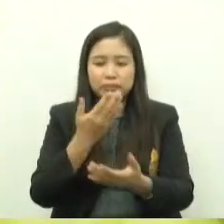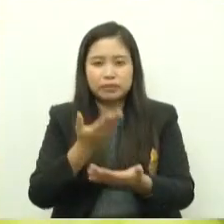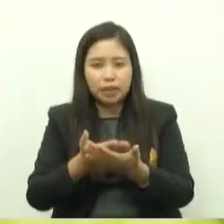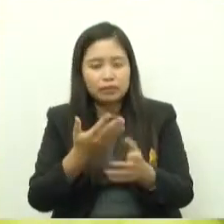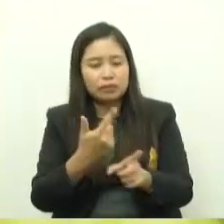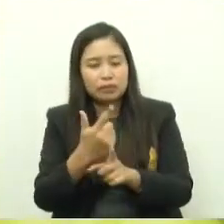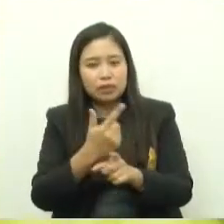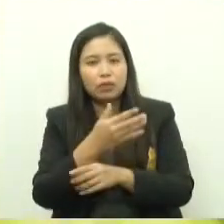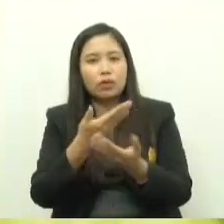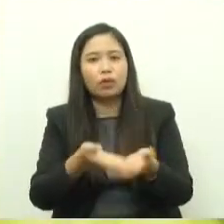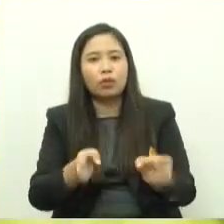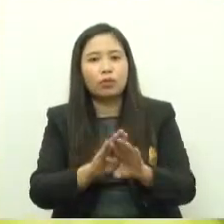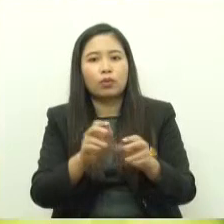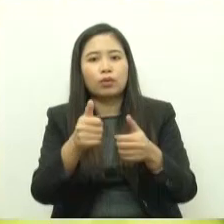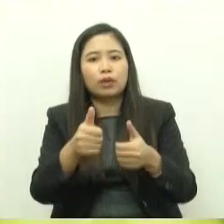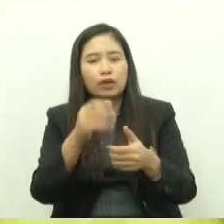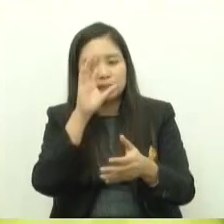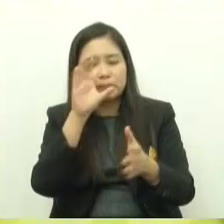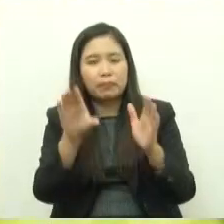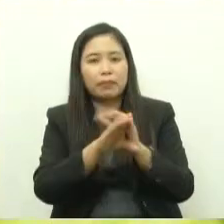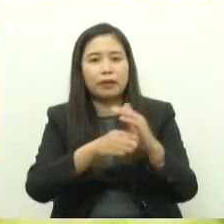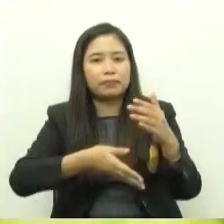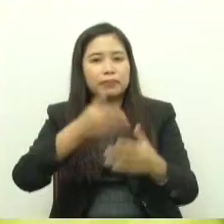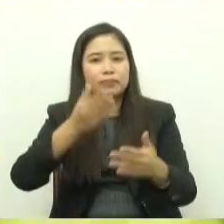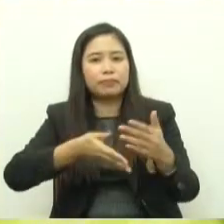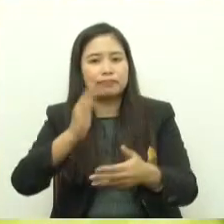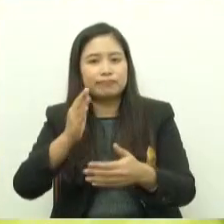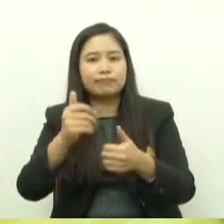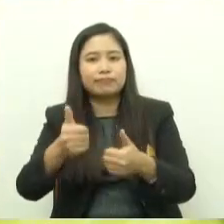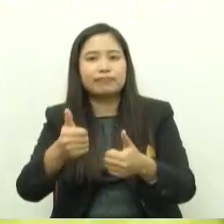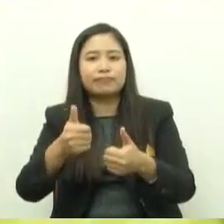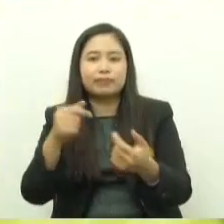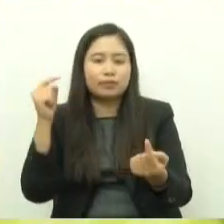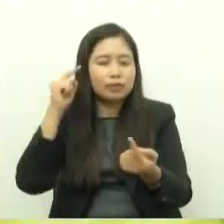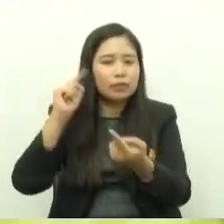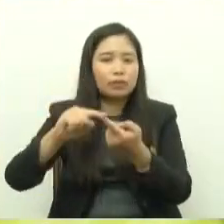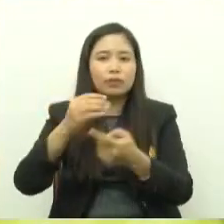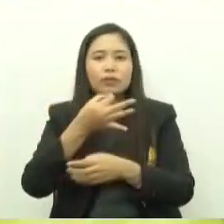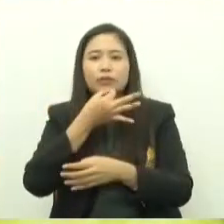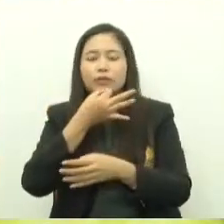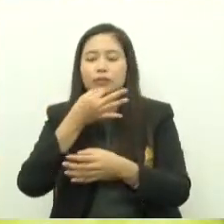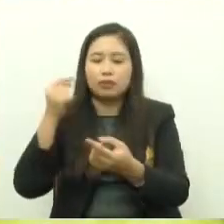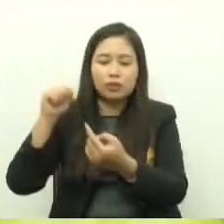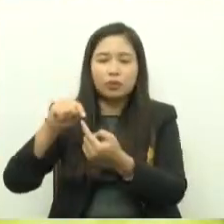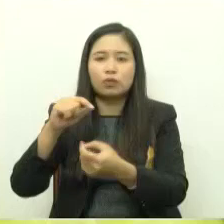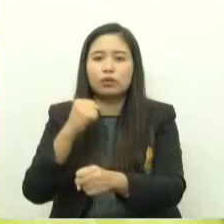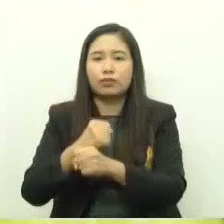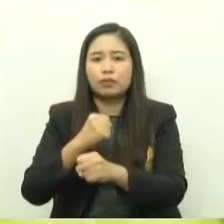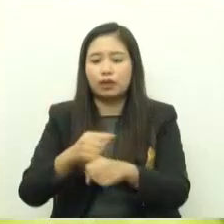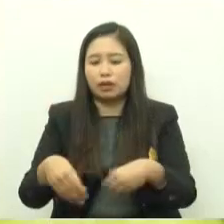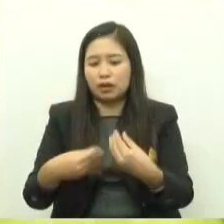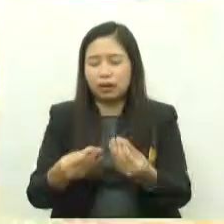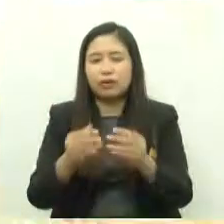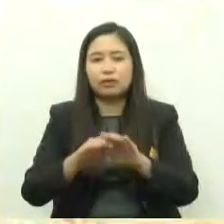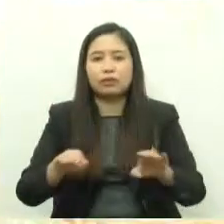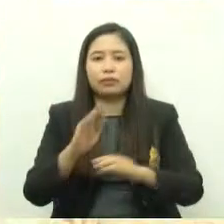ได้ก็ถือว่าเป็นความความสำเร็จที่เราจะก้าวอ่าก้าวสู่การที่จะมีอาชีพแล้วก็การมีงานทำให้กับลูกๆของเราต่อไป